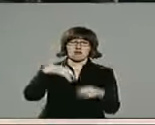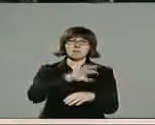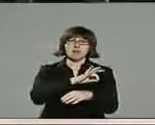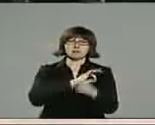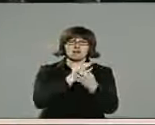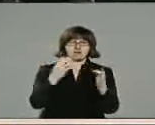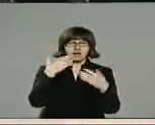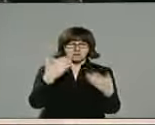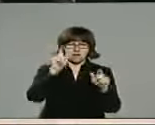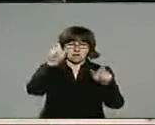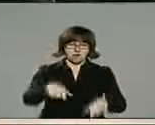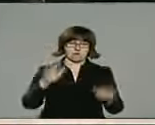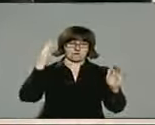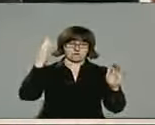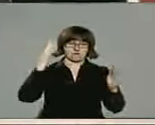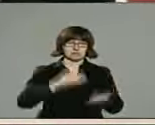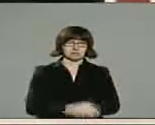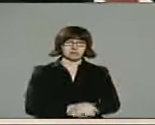heute.